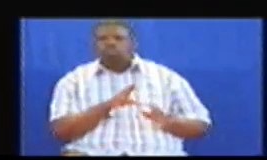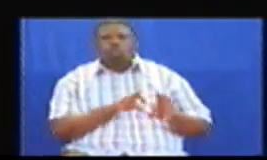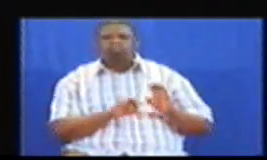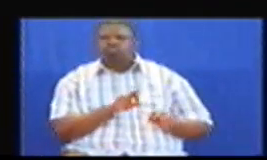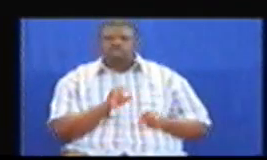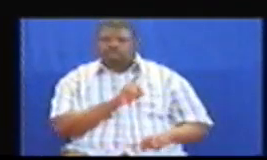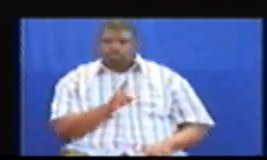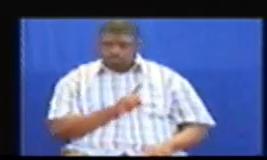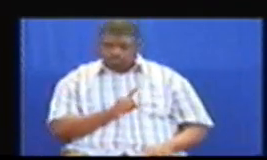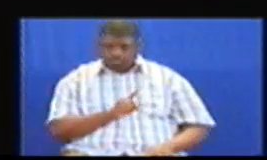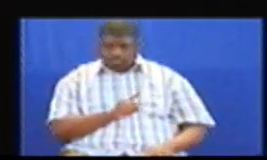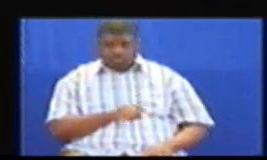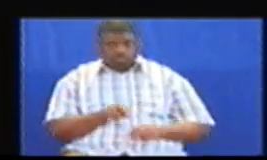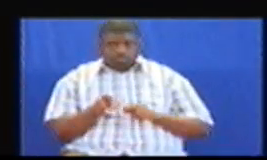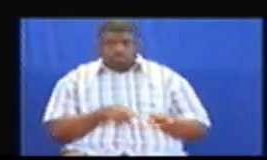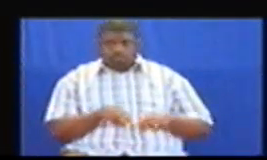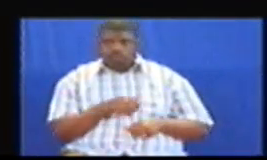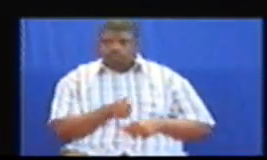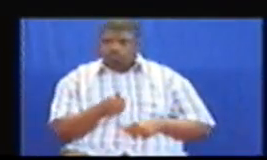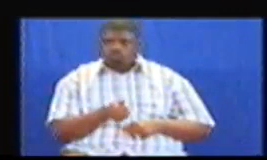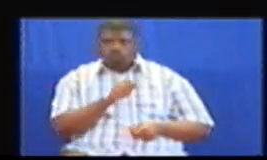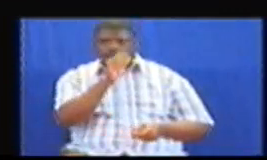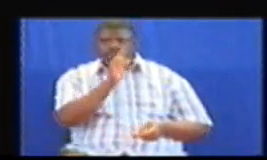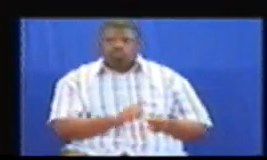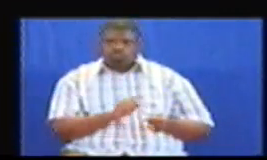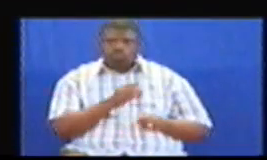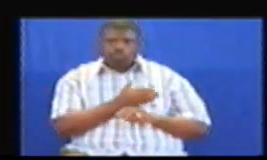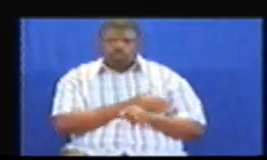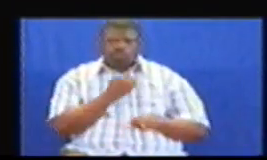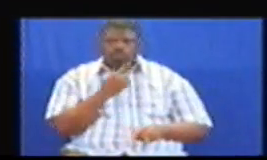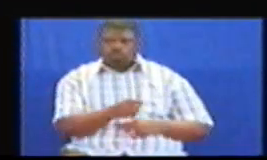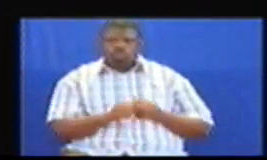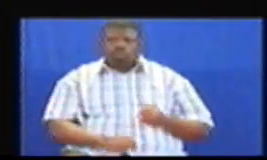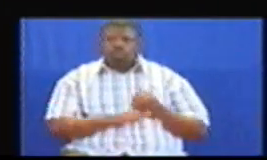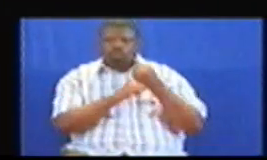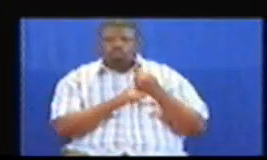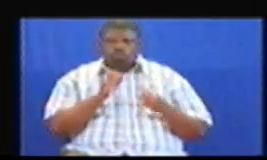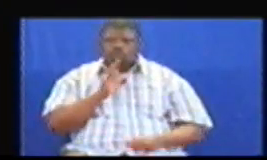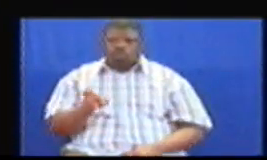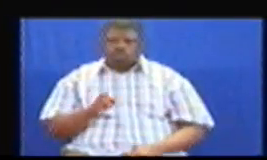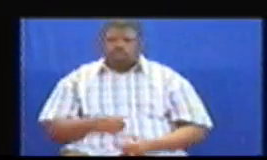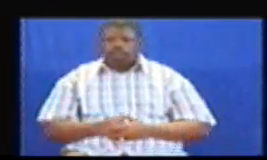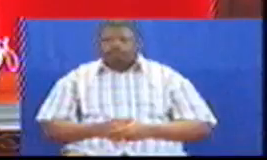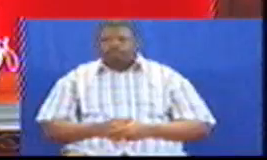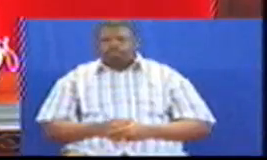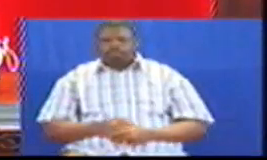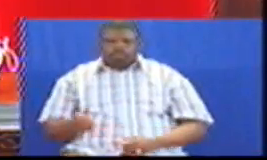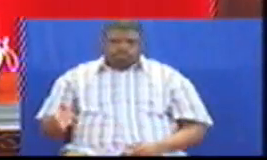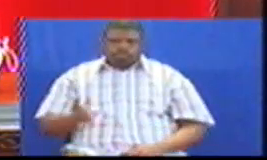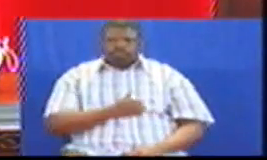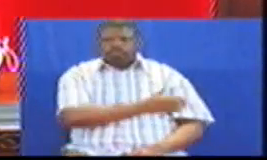Mkataba wenyewe una kasoro. Baada ya kusema hayo, Mheshimiwa Speaker, naunga tena mkono hoja. Asante sana